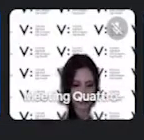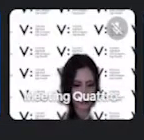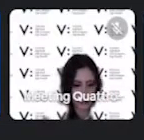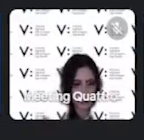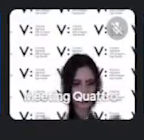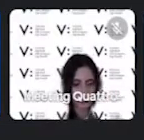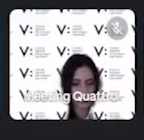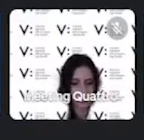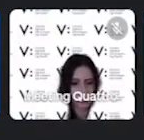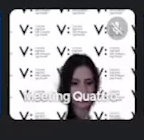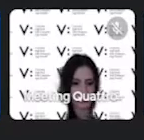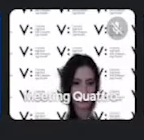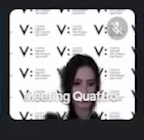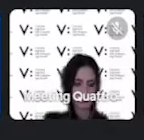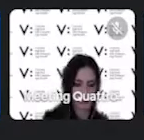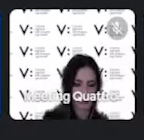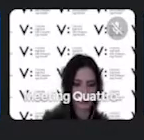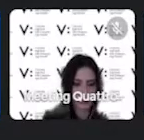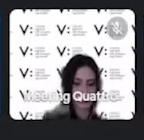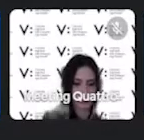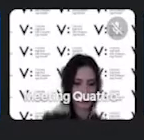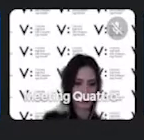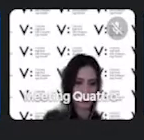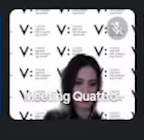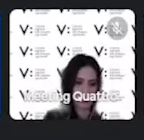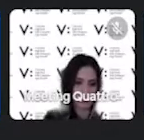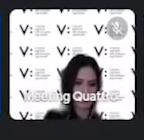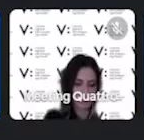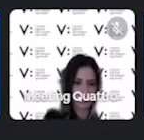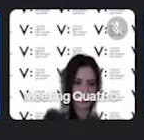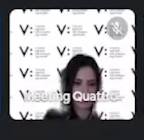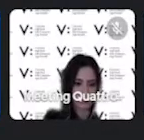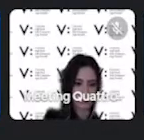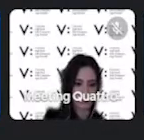lo vedete qui, ovviamente la possibilità